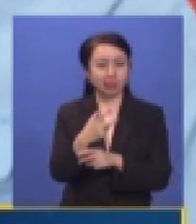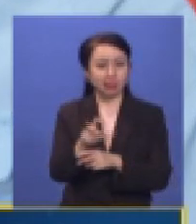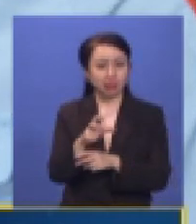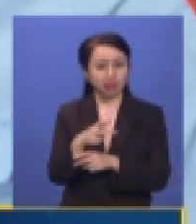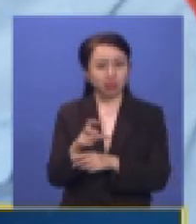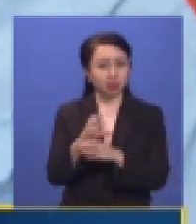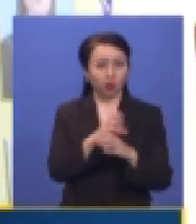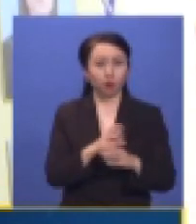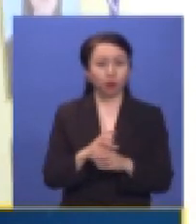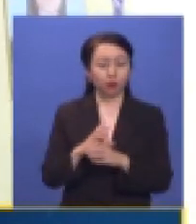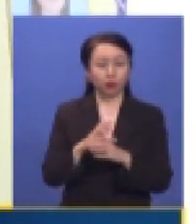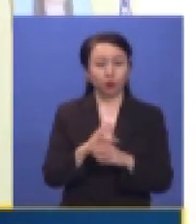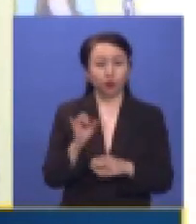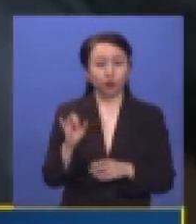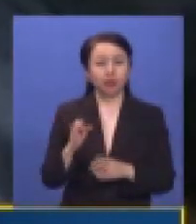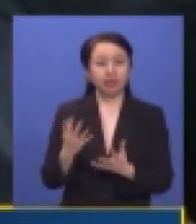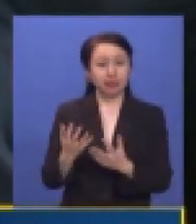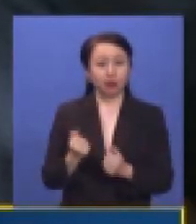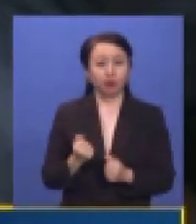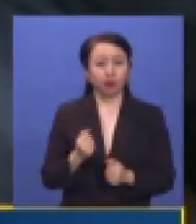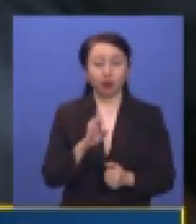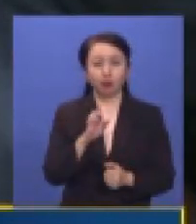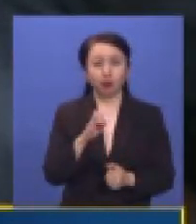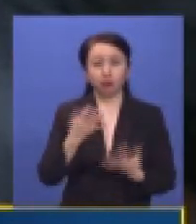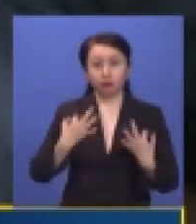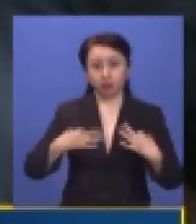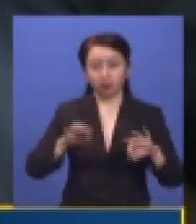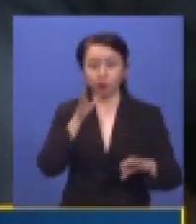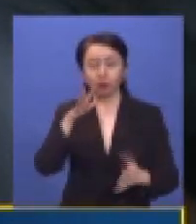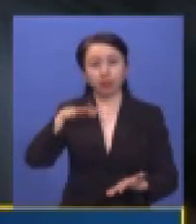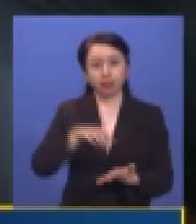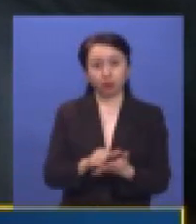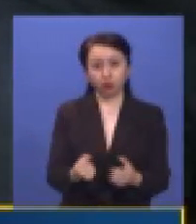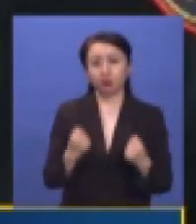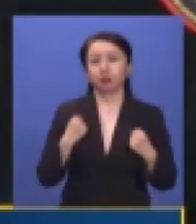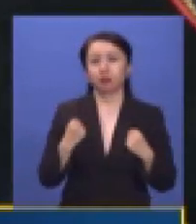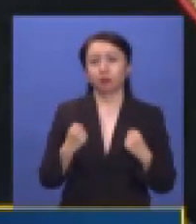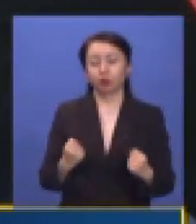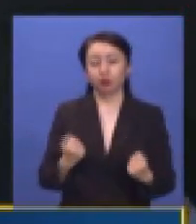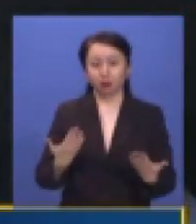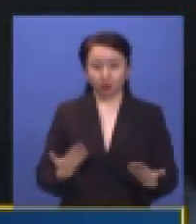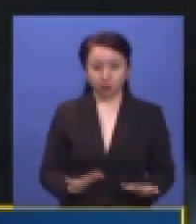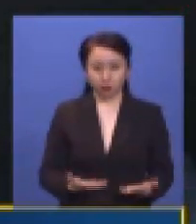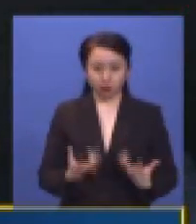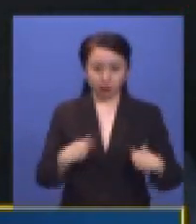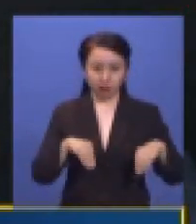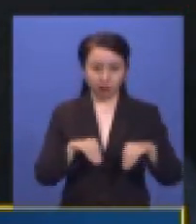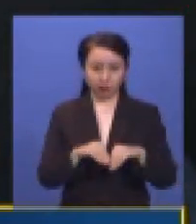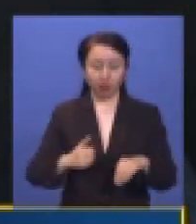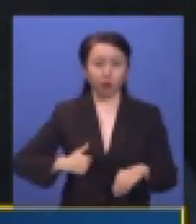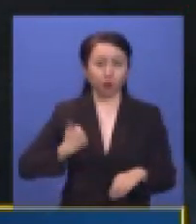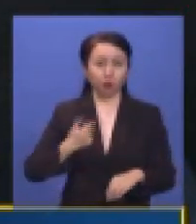Произвожу фотосъемку и изымаю. Бахтияр в свободное время занимается спортом, но главная ценность в его жизни – это семья. Он с